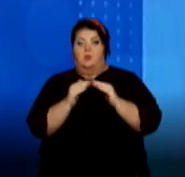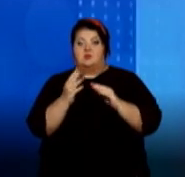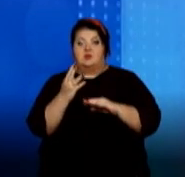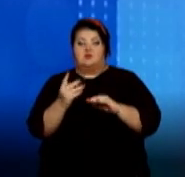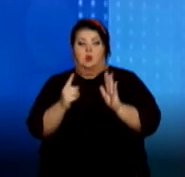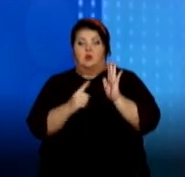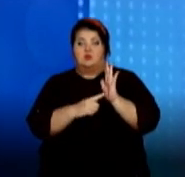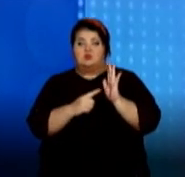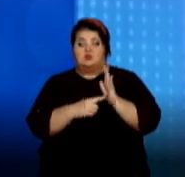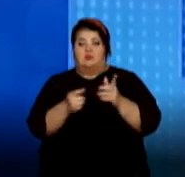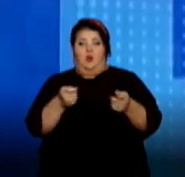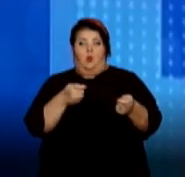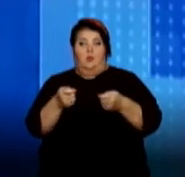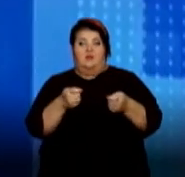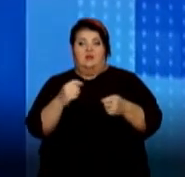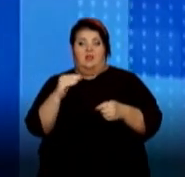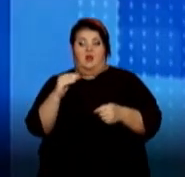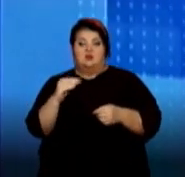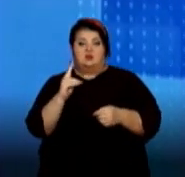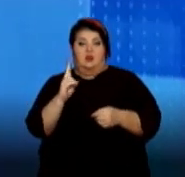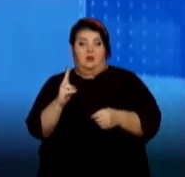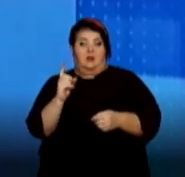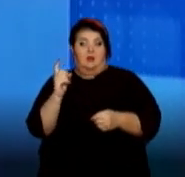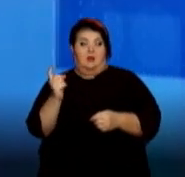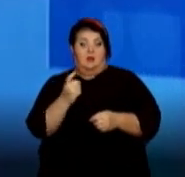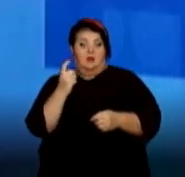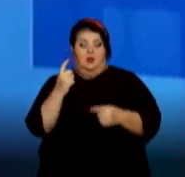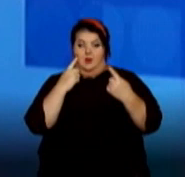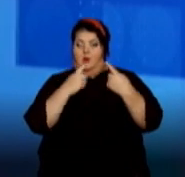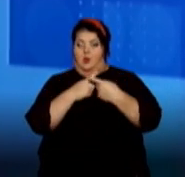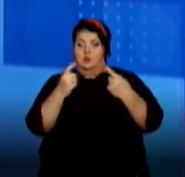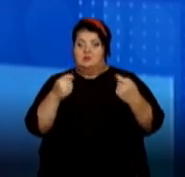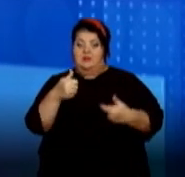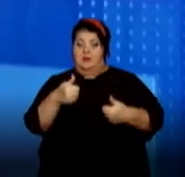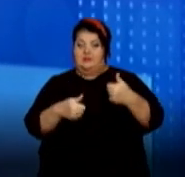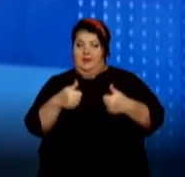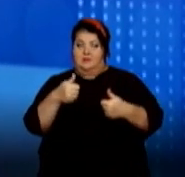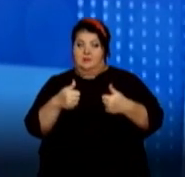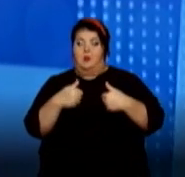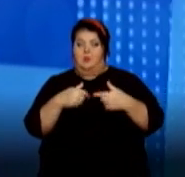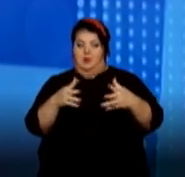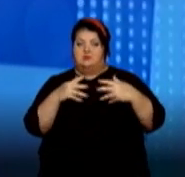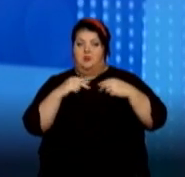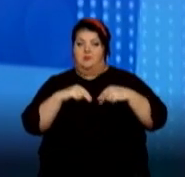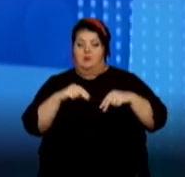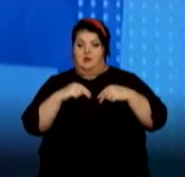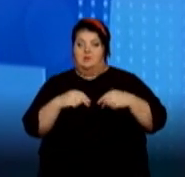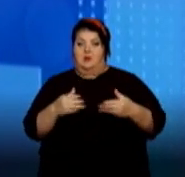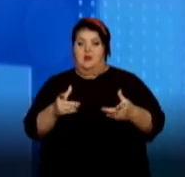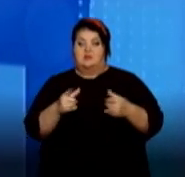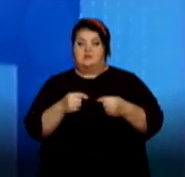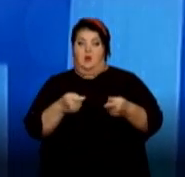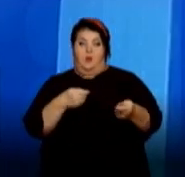управління житлово-комунального господарства передбачає, оголосило тендер. Ми співпрацюємо з управлінням